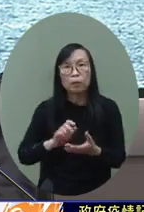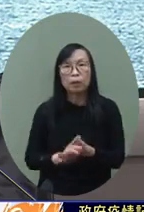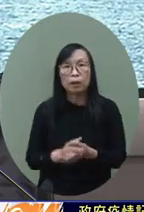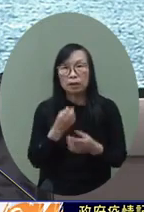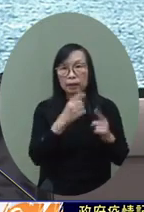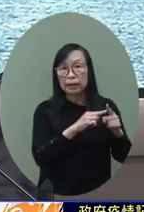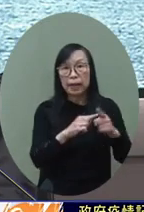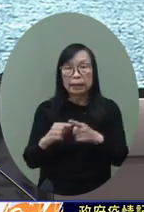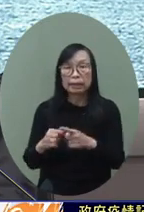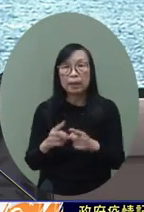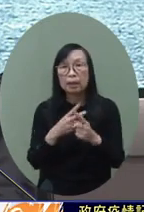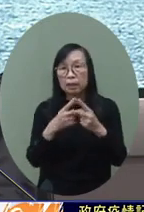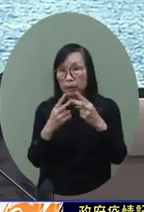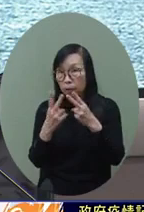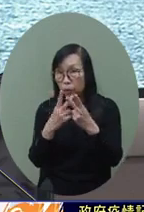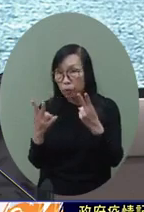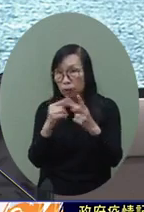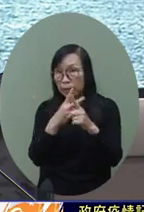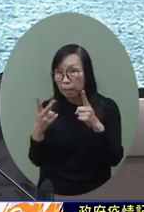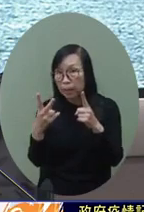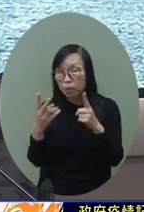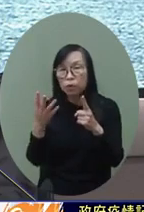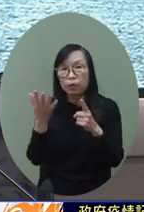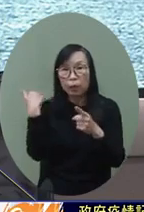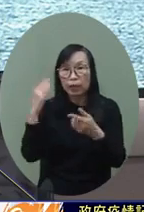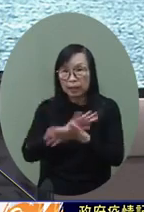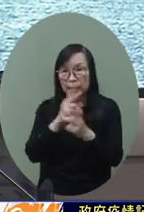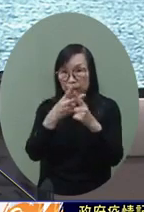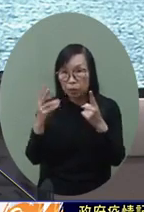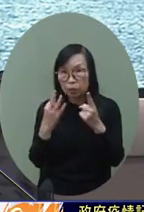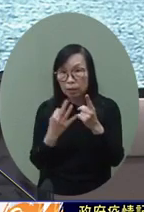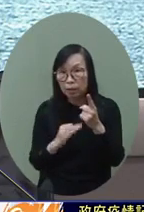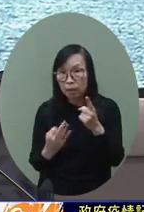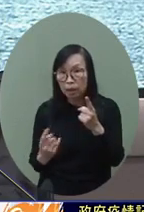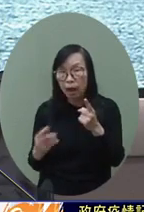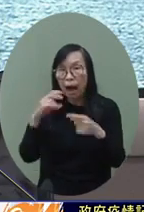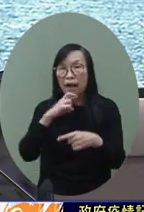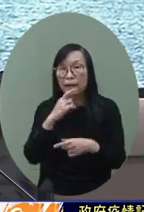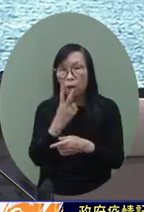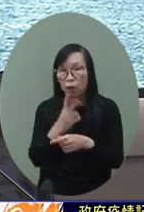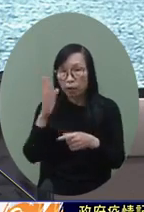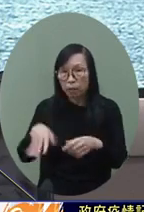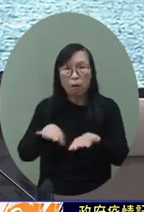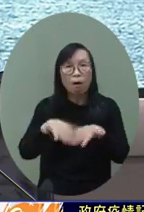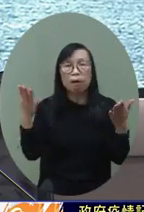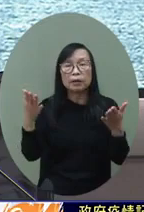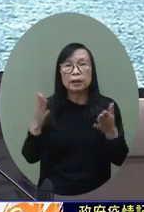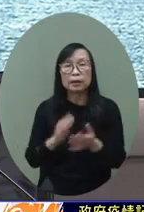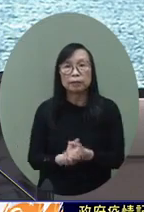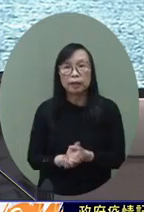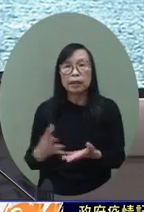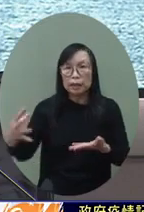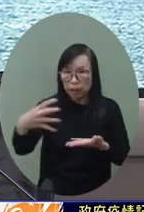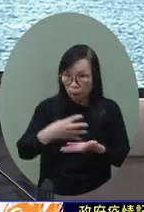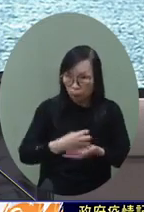咧喺10月31日，即係舊年嘅12月31日咧，下晝2:30起開始，如果已經收